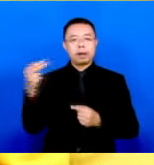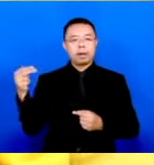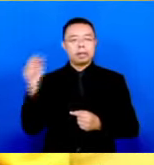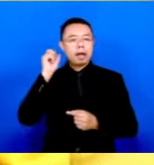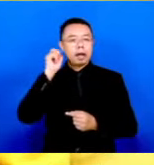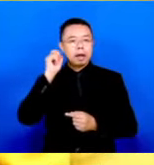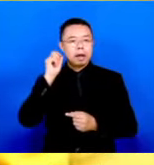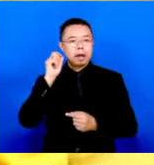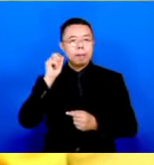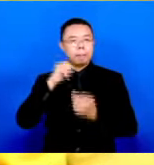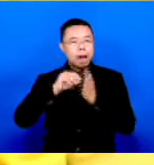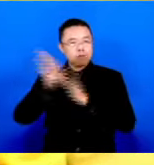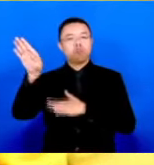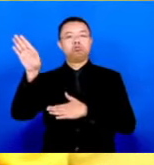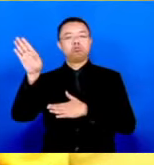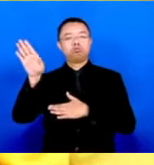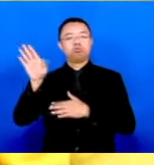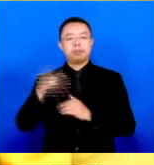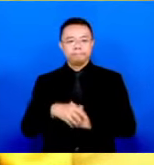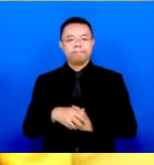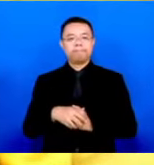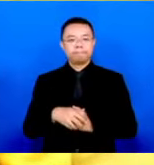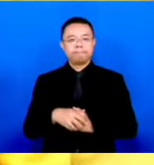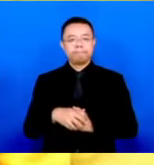Indonesia maju.